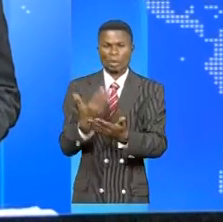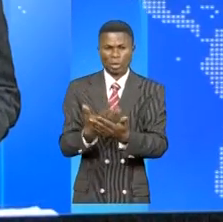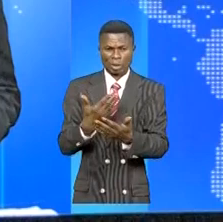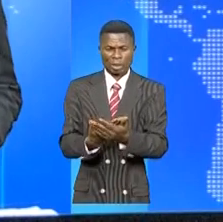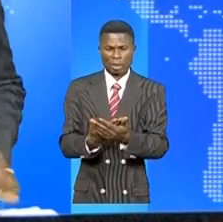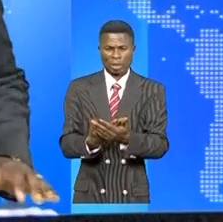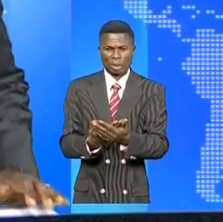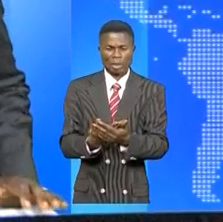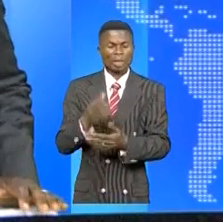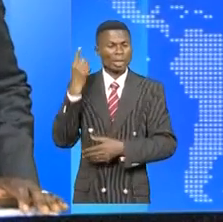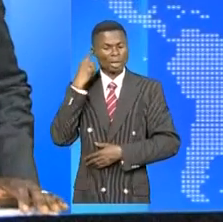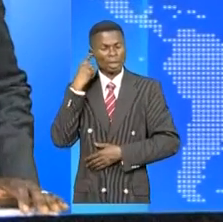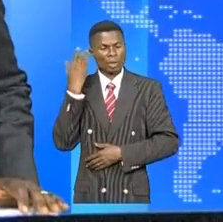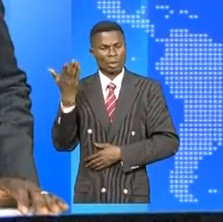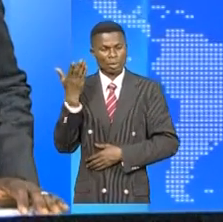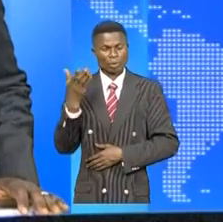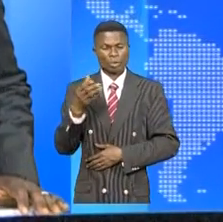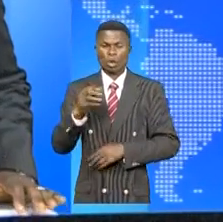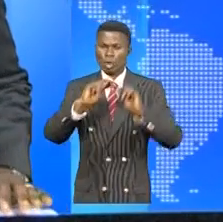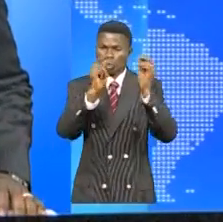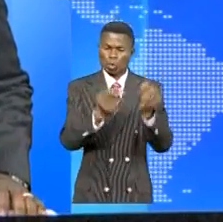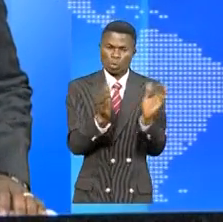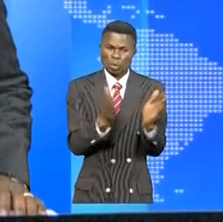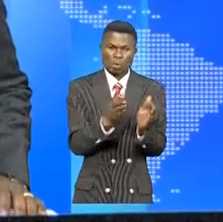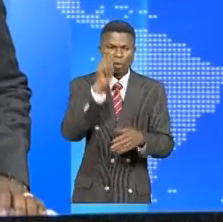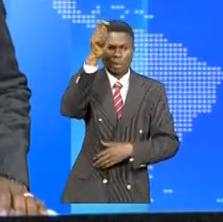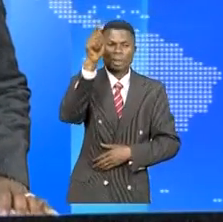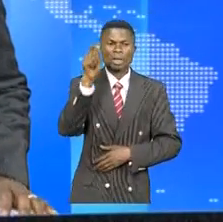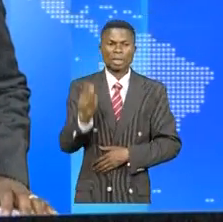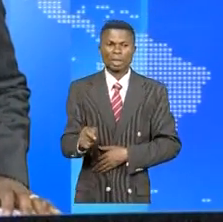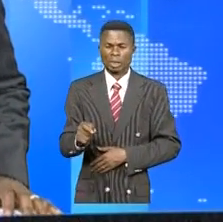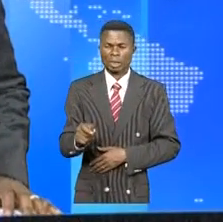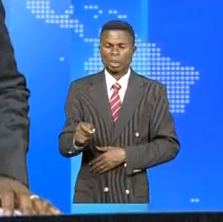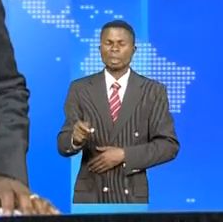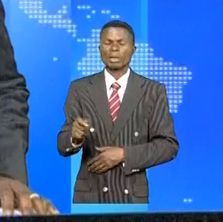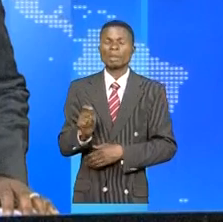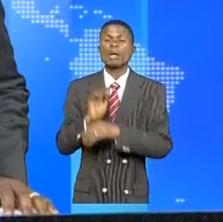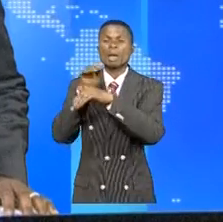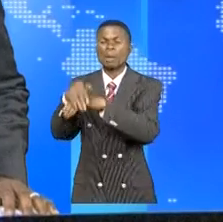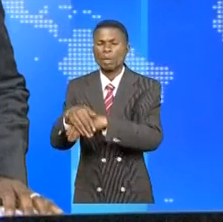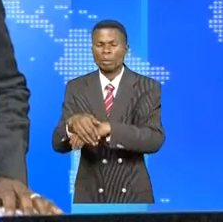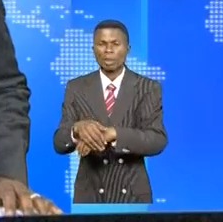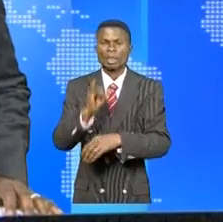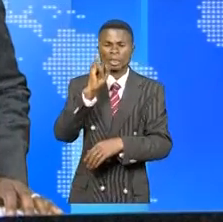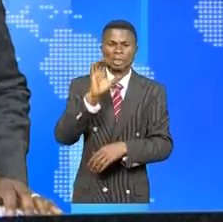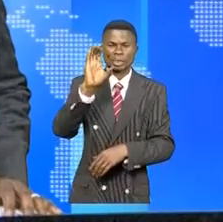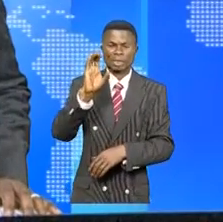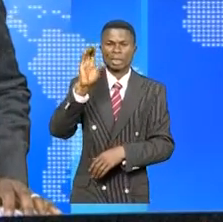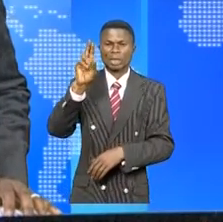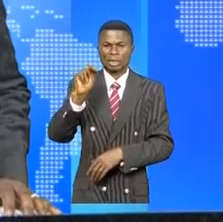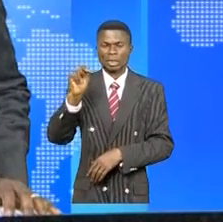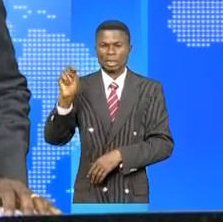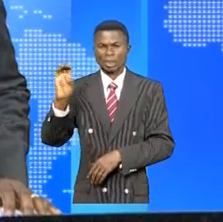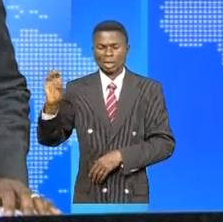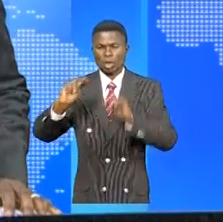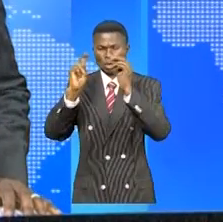aient été alertés, quelques militaires des FARDC et leurs complices de l'ICCN impliqués dans un